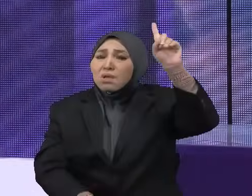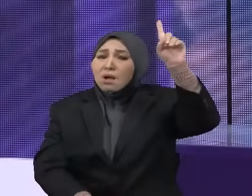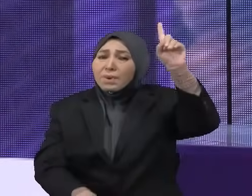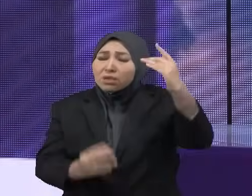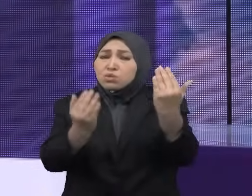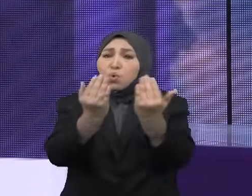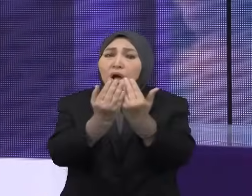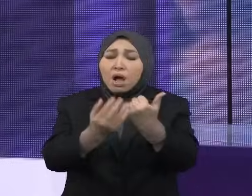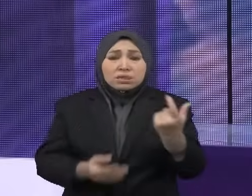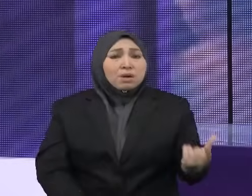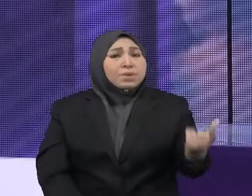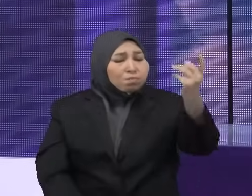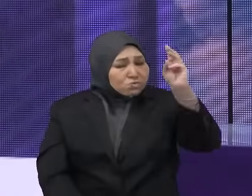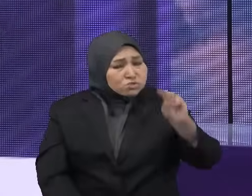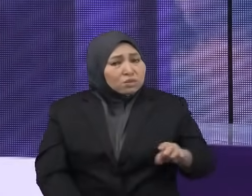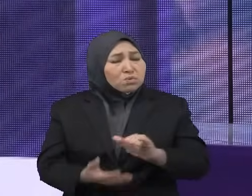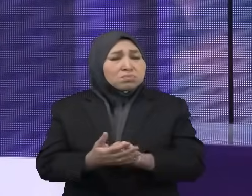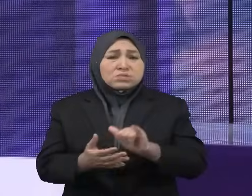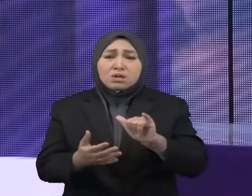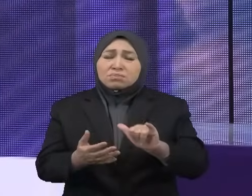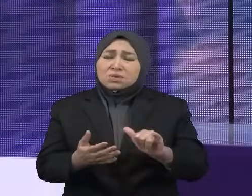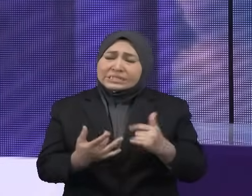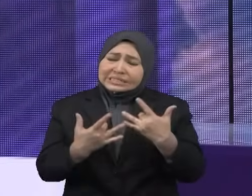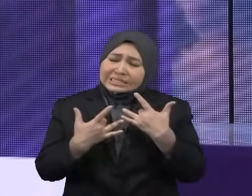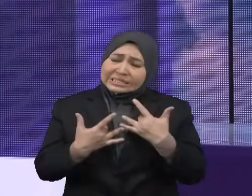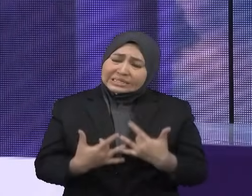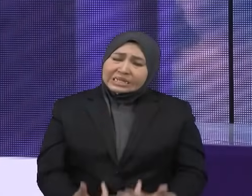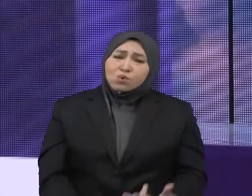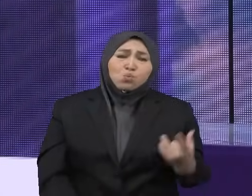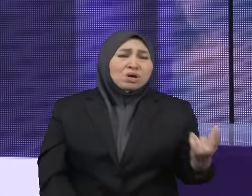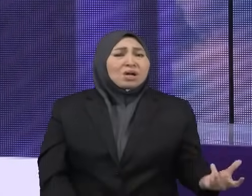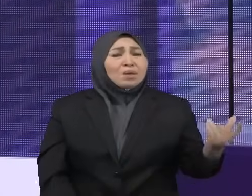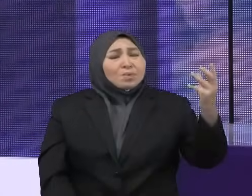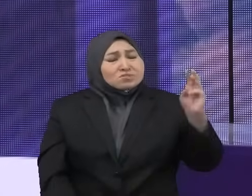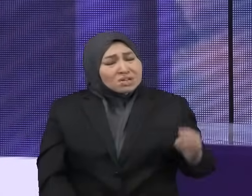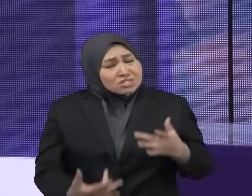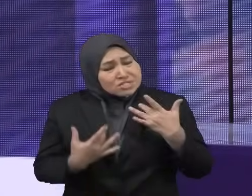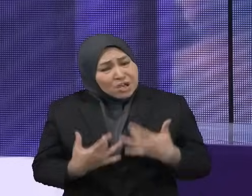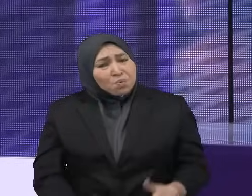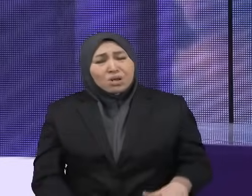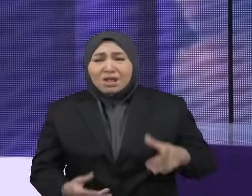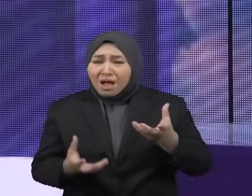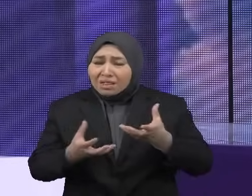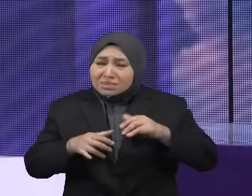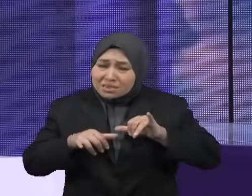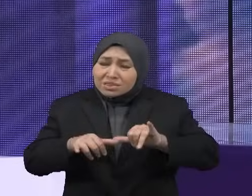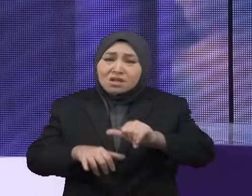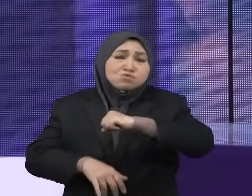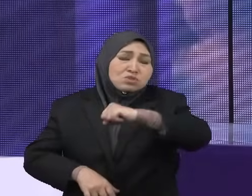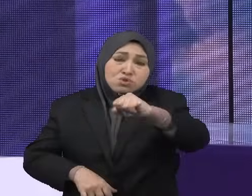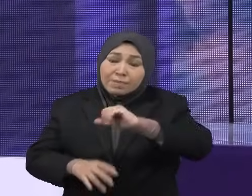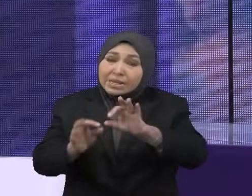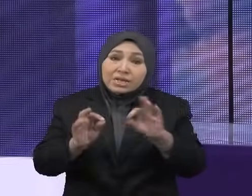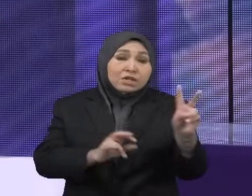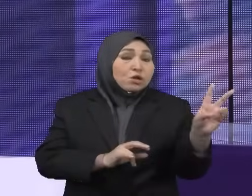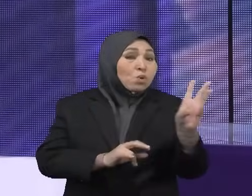doa Nabi Musa tersebut? Dalam keadaan beliau kecewa, beliau ingin terus berjuang, maka Allah nyatakan pada ayat yang